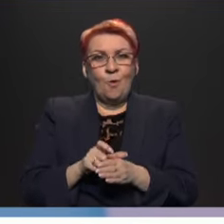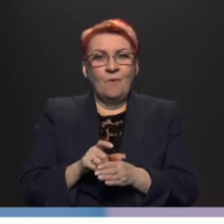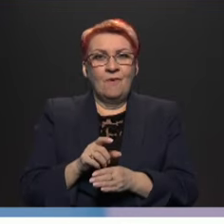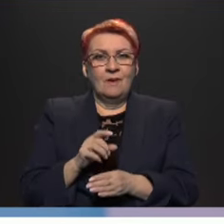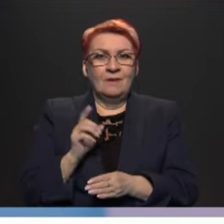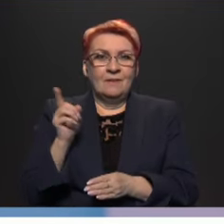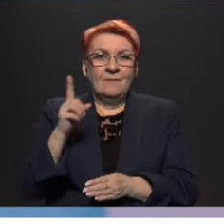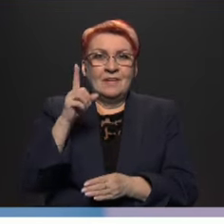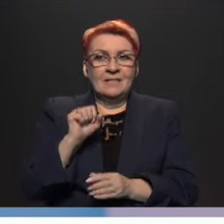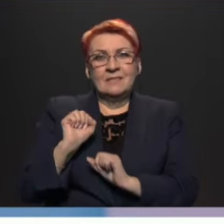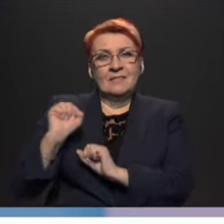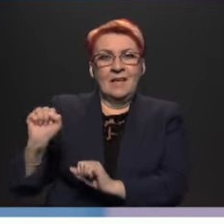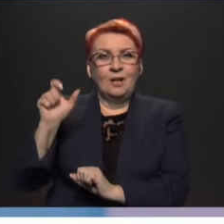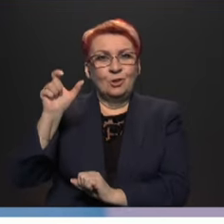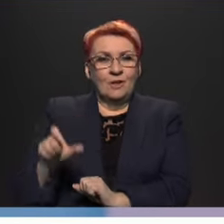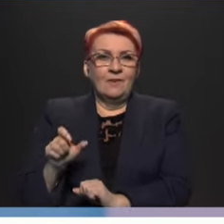замолвите за человека, да,